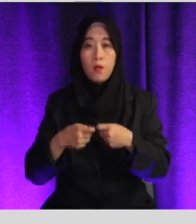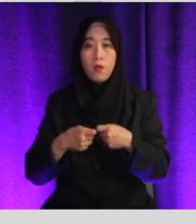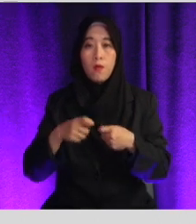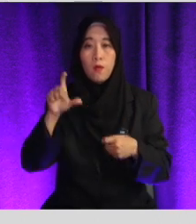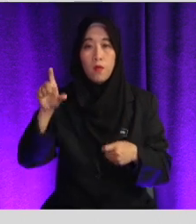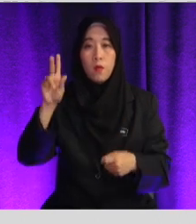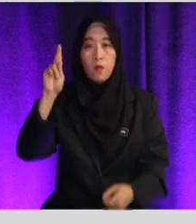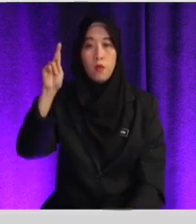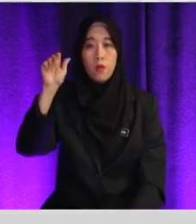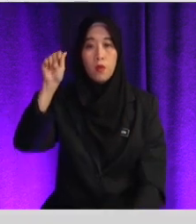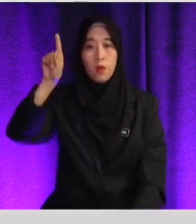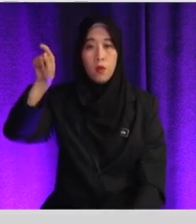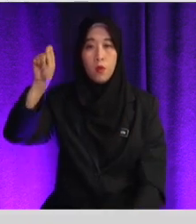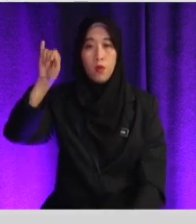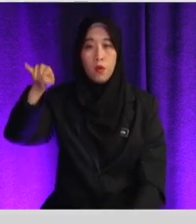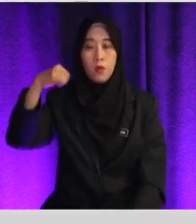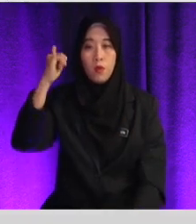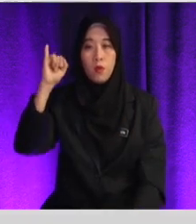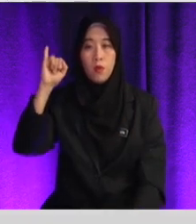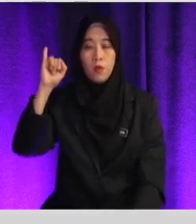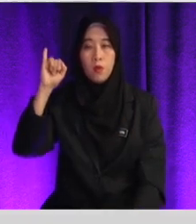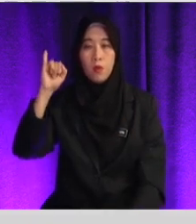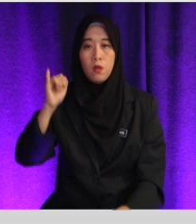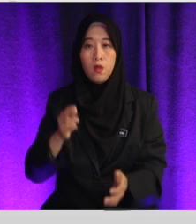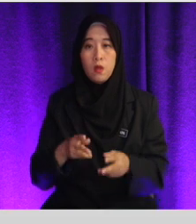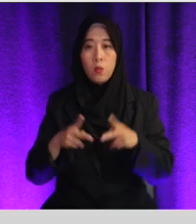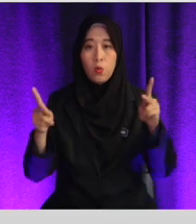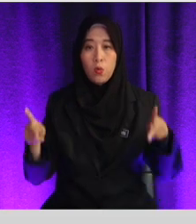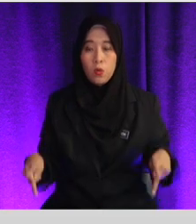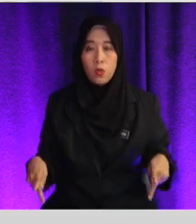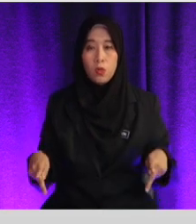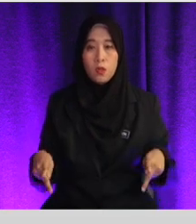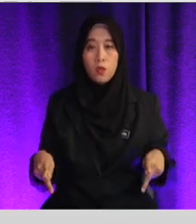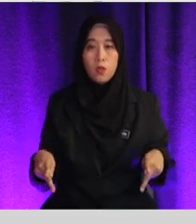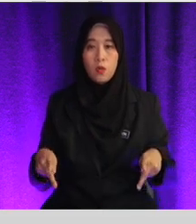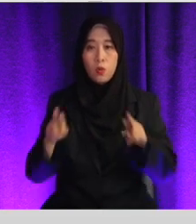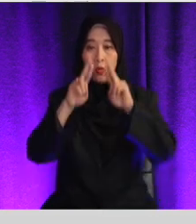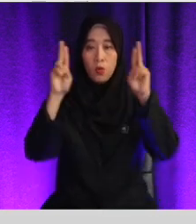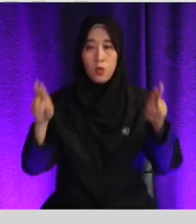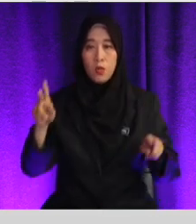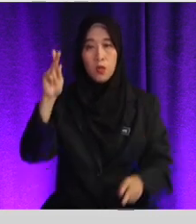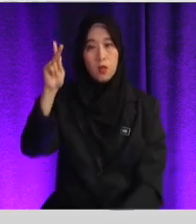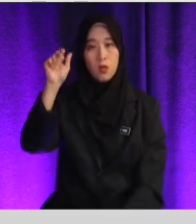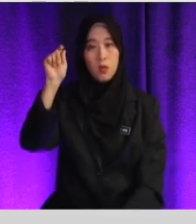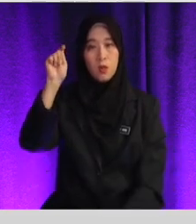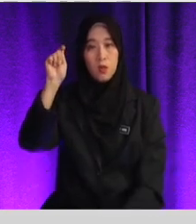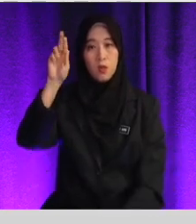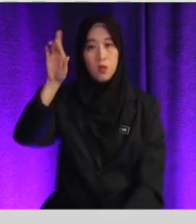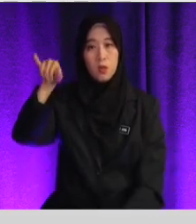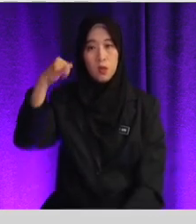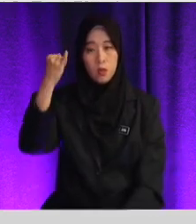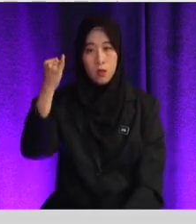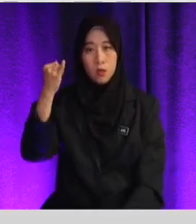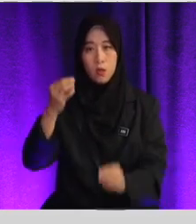So, seterusnya saya akan pergi kepada prosedur pengujian fuse cartridge. Aku mampu kena ingat tau. Okey. So, yang